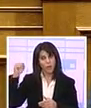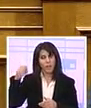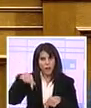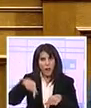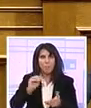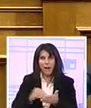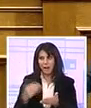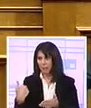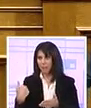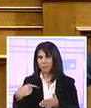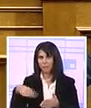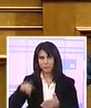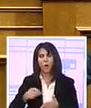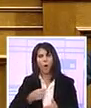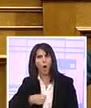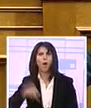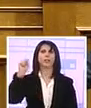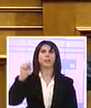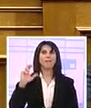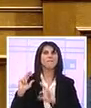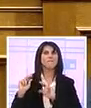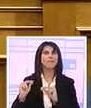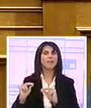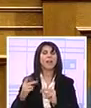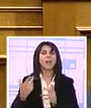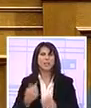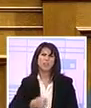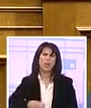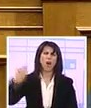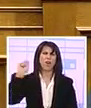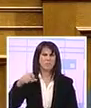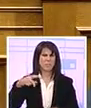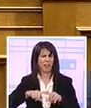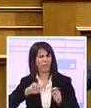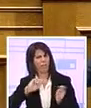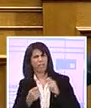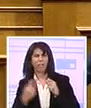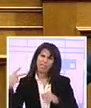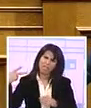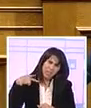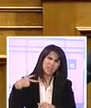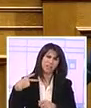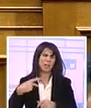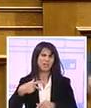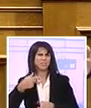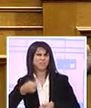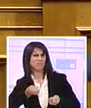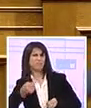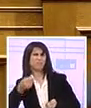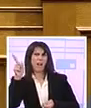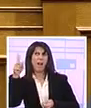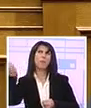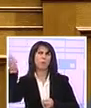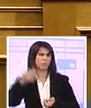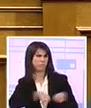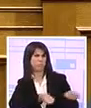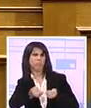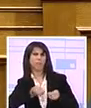στην εκχώρηση κυριαρχικών δικαιωμάτων και στη μετατροπή της χώρας σε μπανανία και σε προτεκτοράτο, τότε ιδού η Ρόδος, ιδού και το